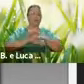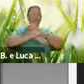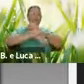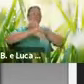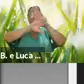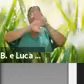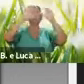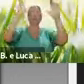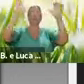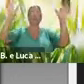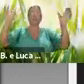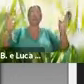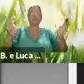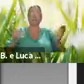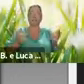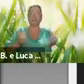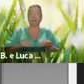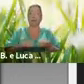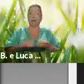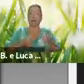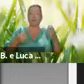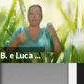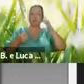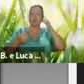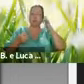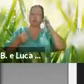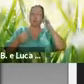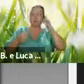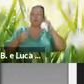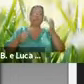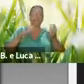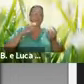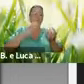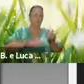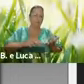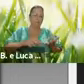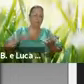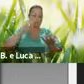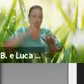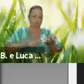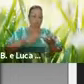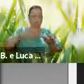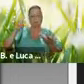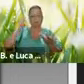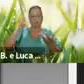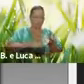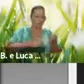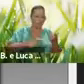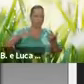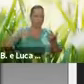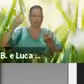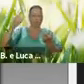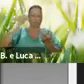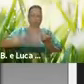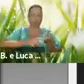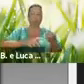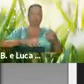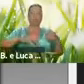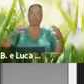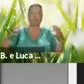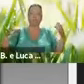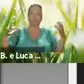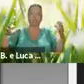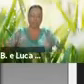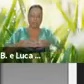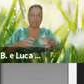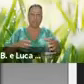queste convinzioni limitanti che abbiamo di accordo con la famiglia, con la società, con la religione, con tutte